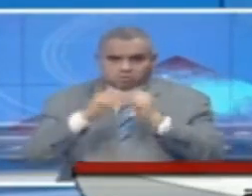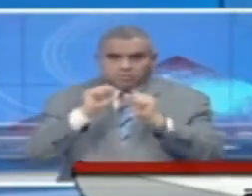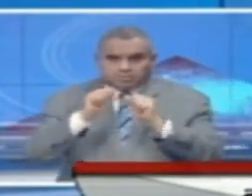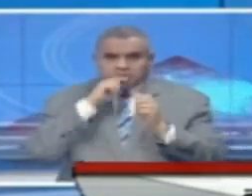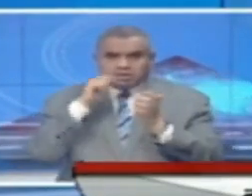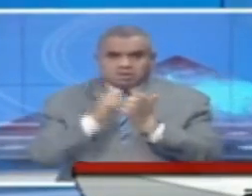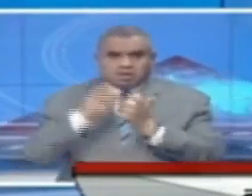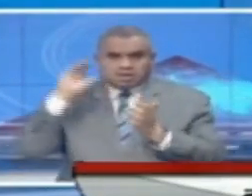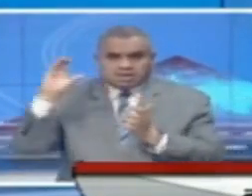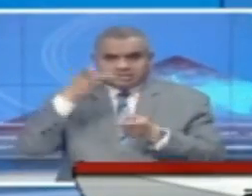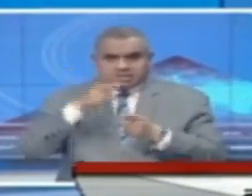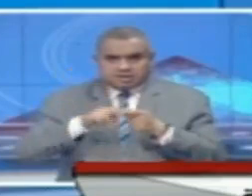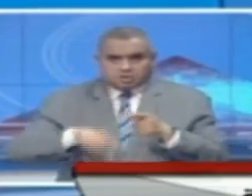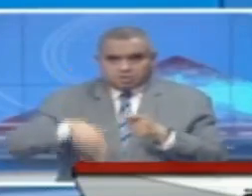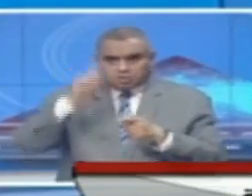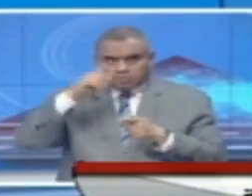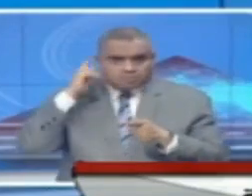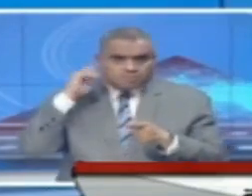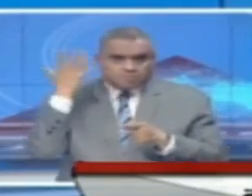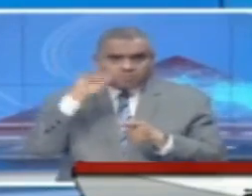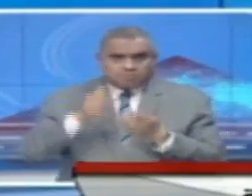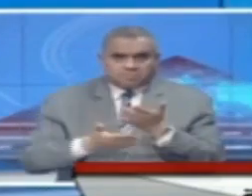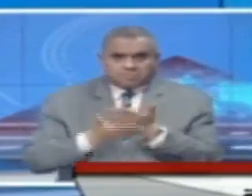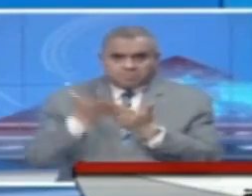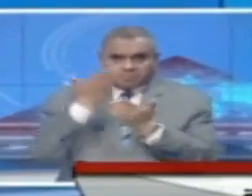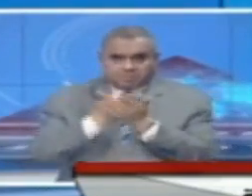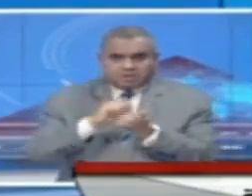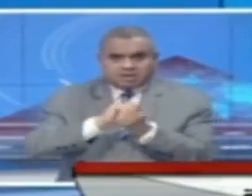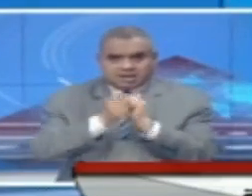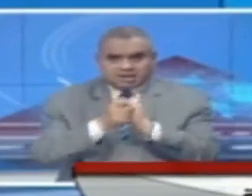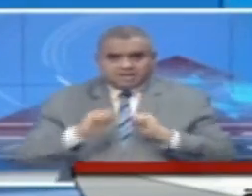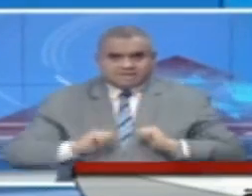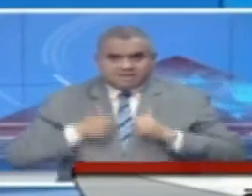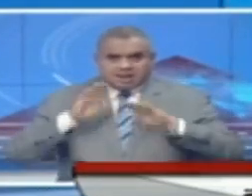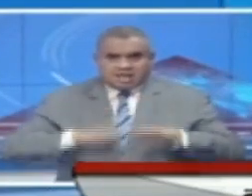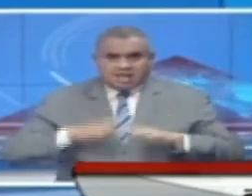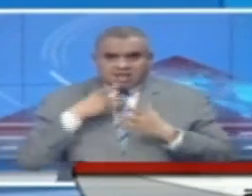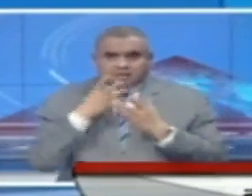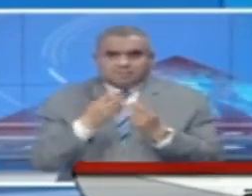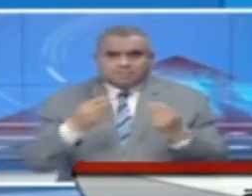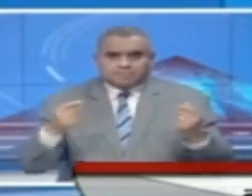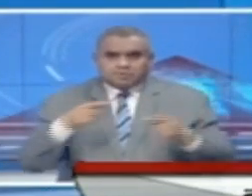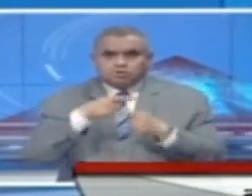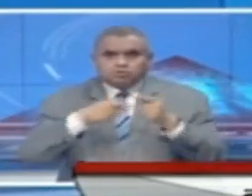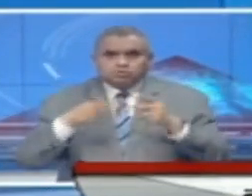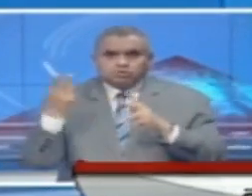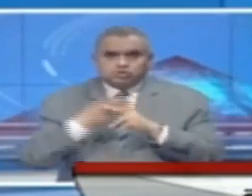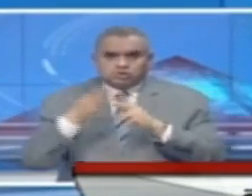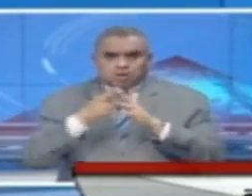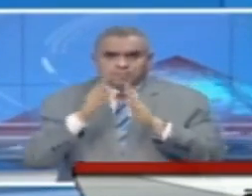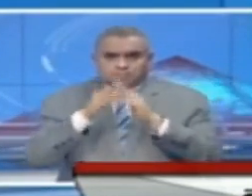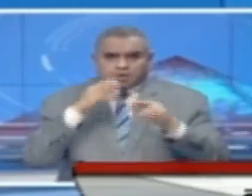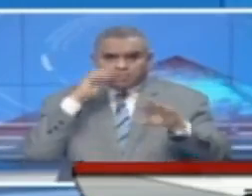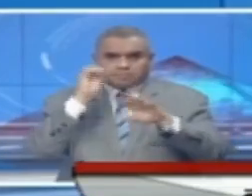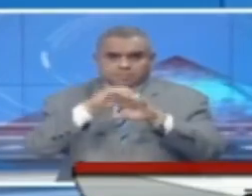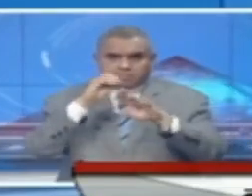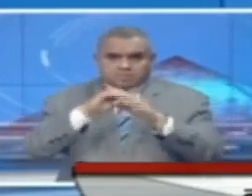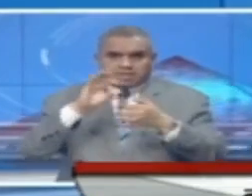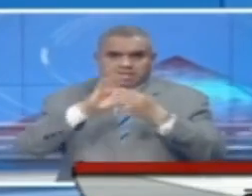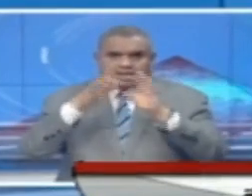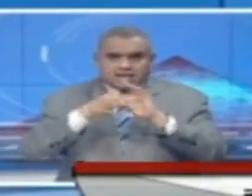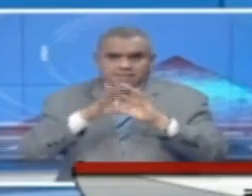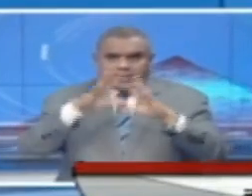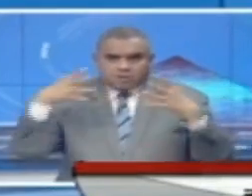كما أكد الرئيس السيسي أن اليوم يمثل تغييرا حقيقيا في حياة أكثر من نصف سكان مصر، مطالبا